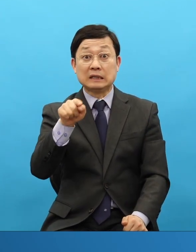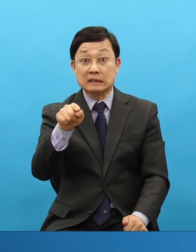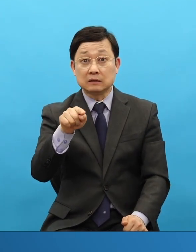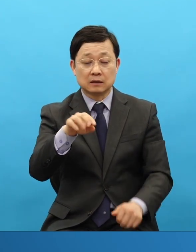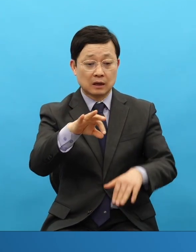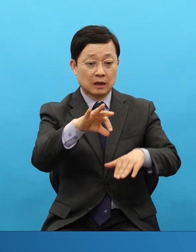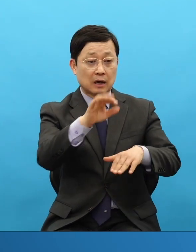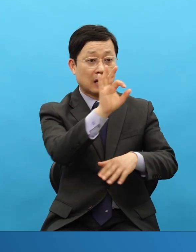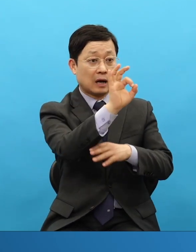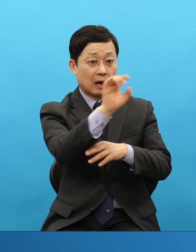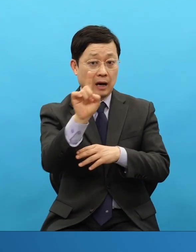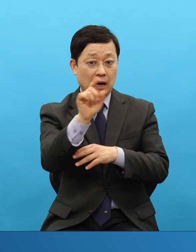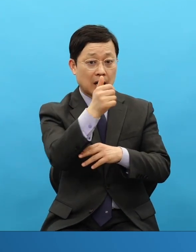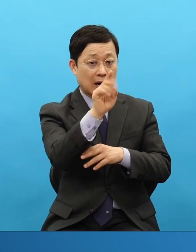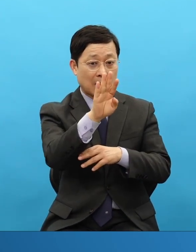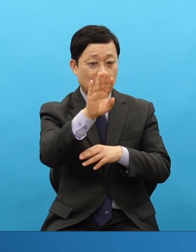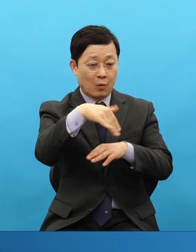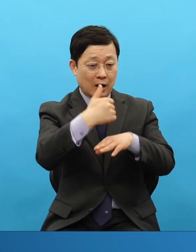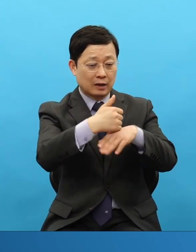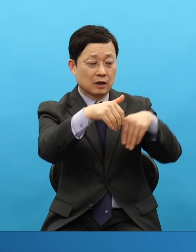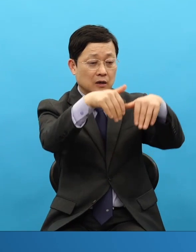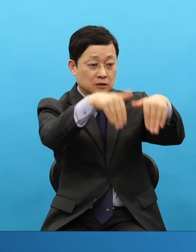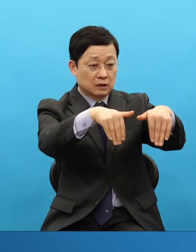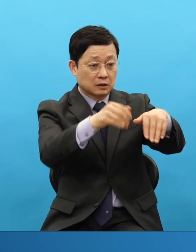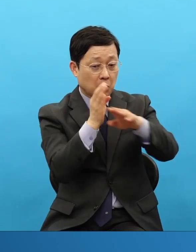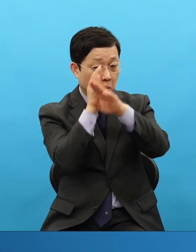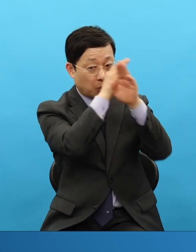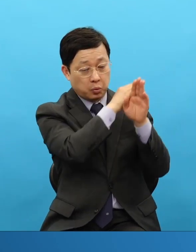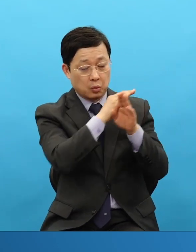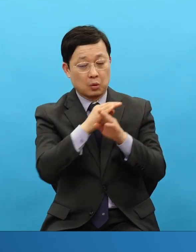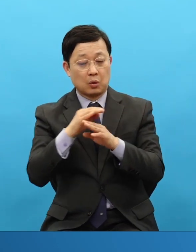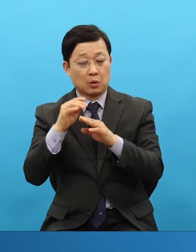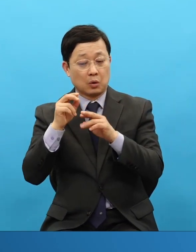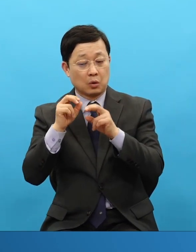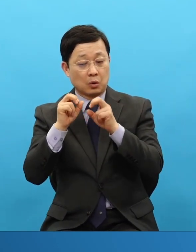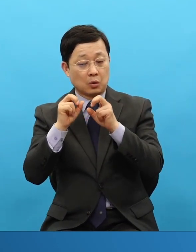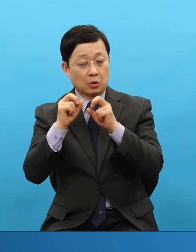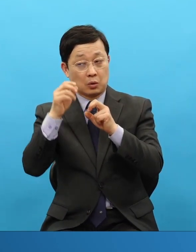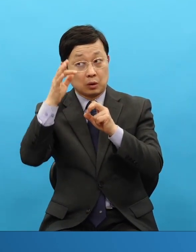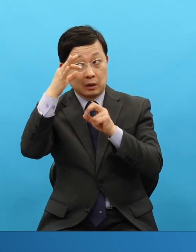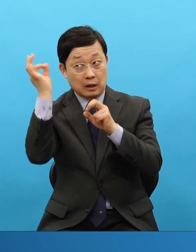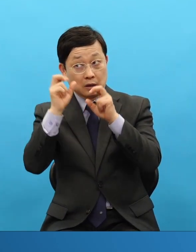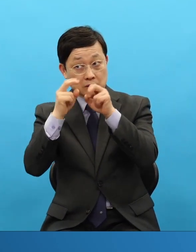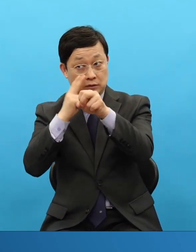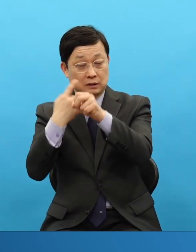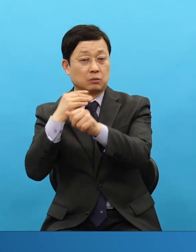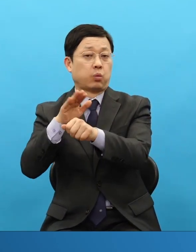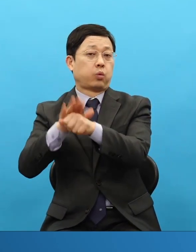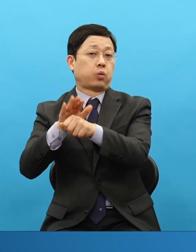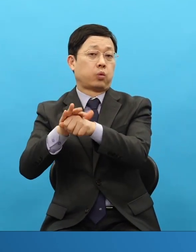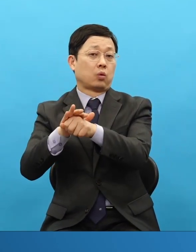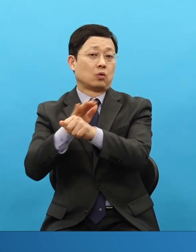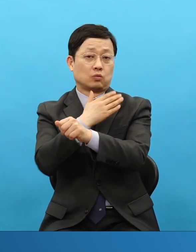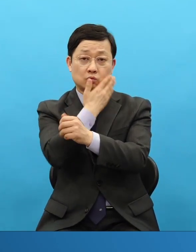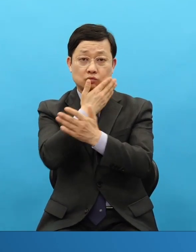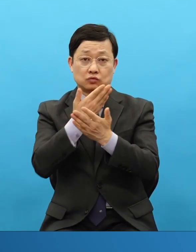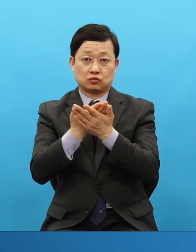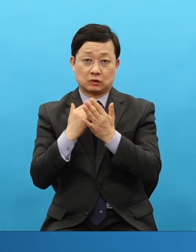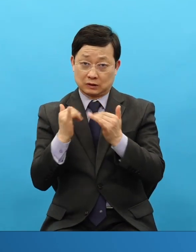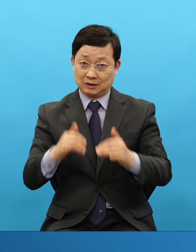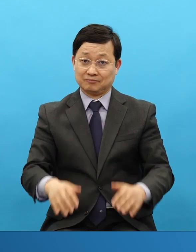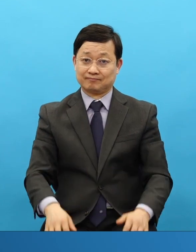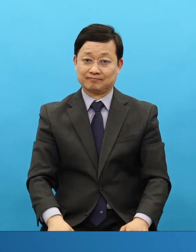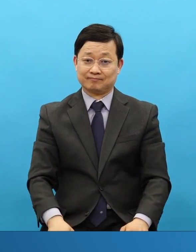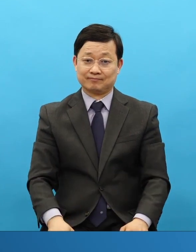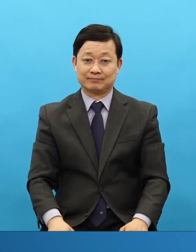Ahab as well as a disciple of Elijah. 자, 똑같습니다. 역사 보세요. It is the same thing. Look at the history. 또 못 깨달아서